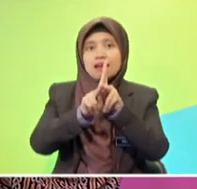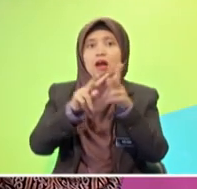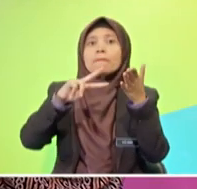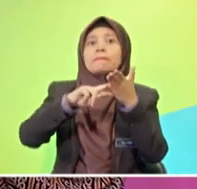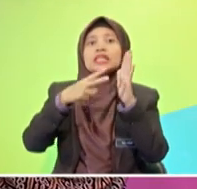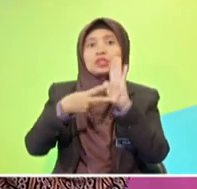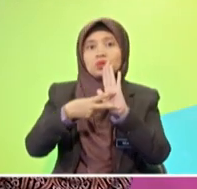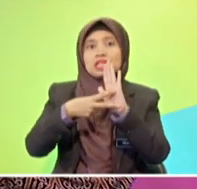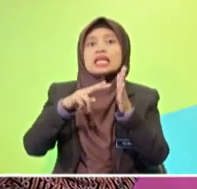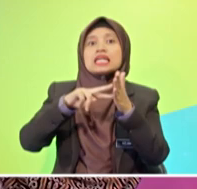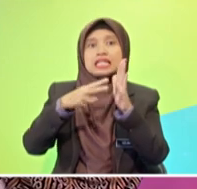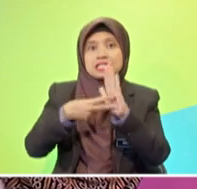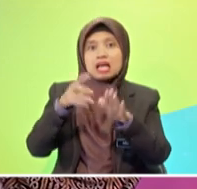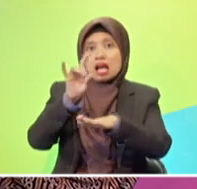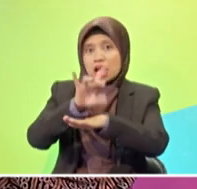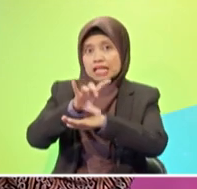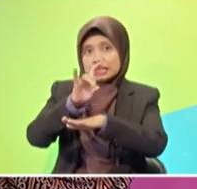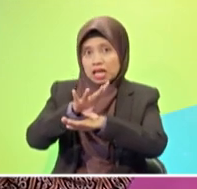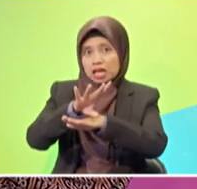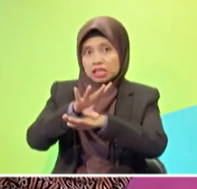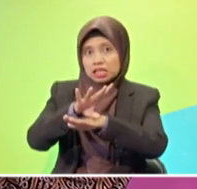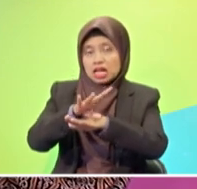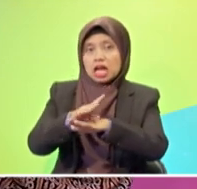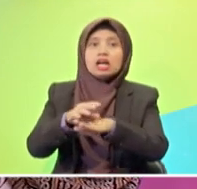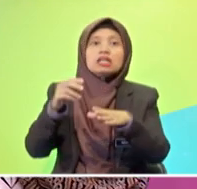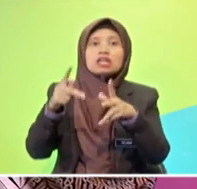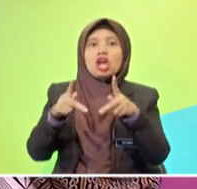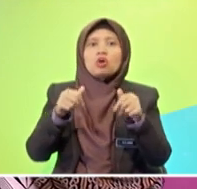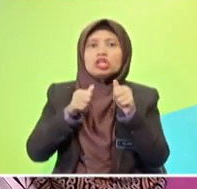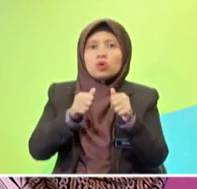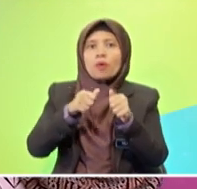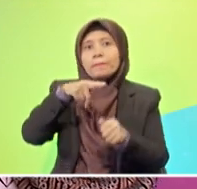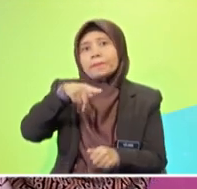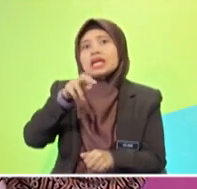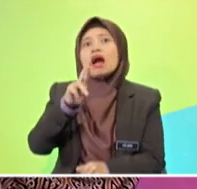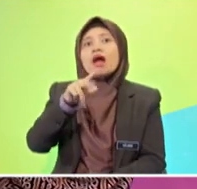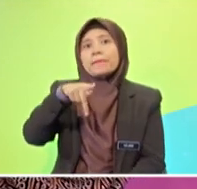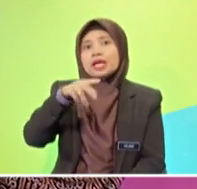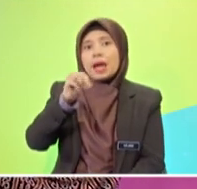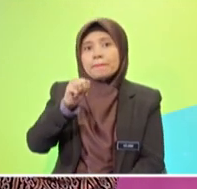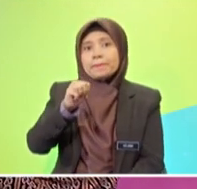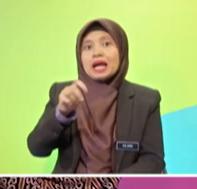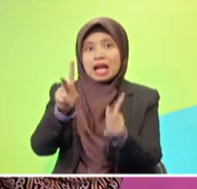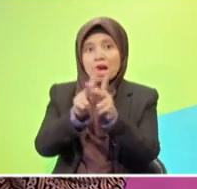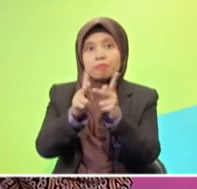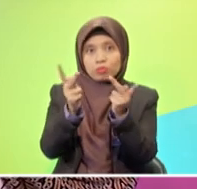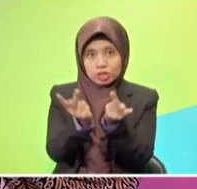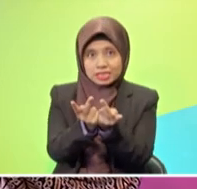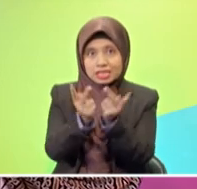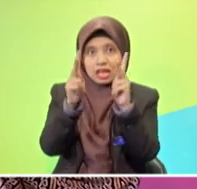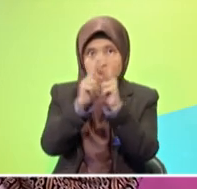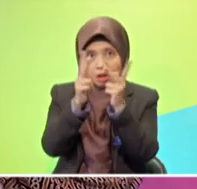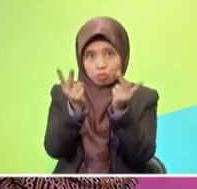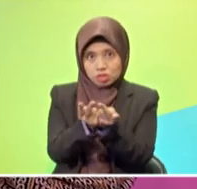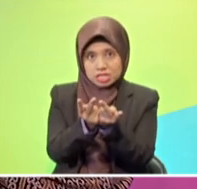kisah teladan ini Baiklah menurut laman sesawang prpm pusat rujukan persuratan